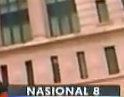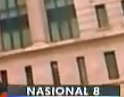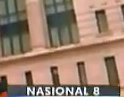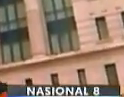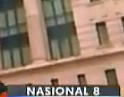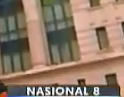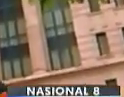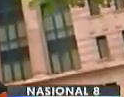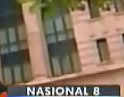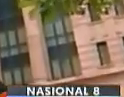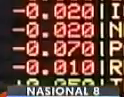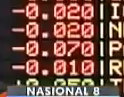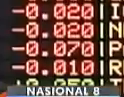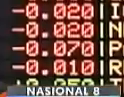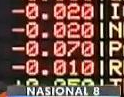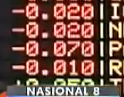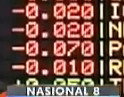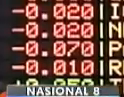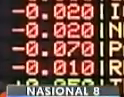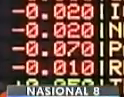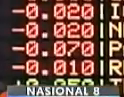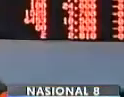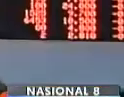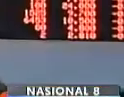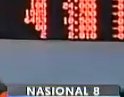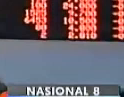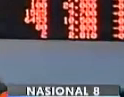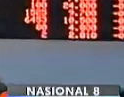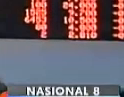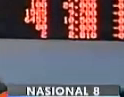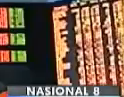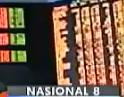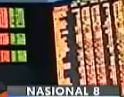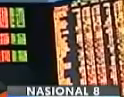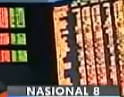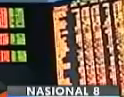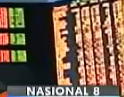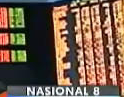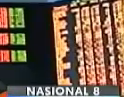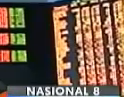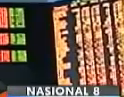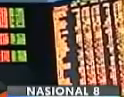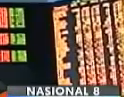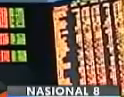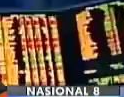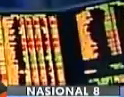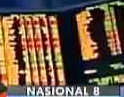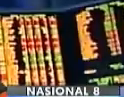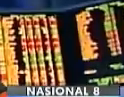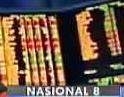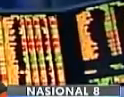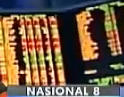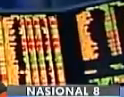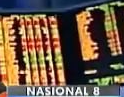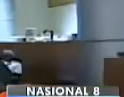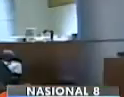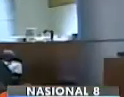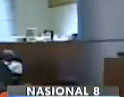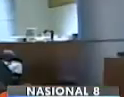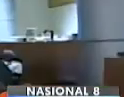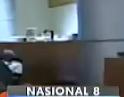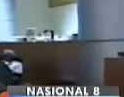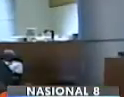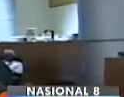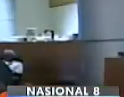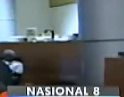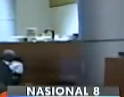Alam Khalid Samad yang meminta Perdana Menteri Datuk Seri Najib Tun Razak menerangkan dari manakah sumber dana RM20 bilion